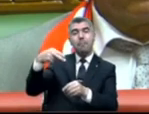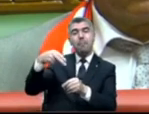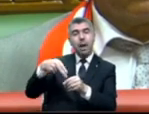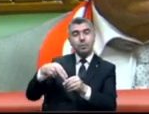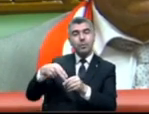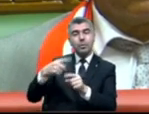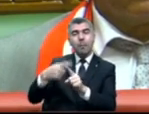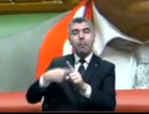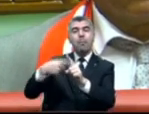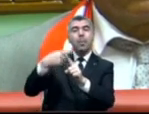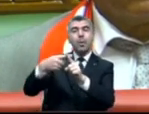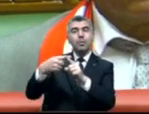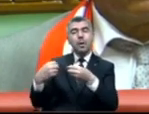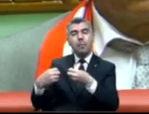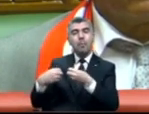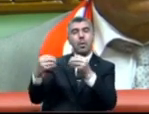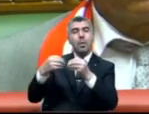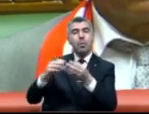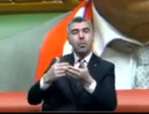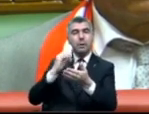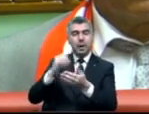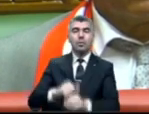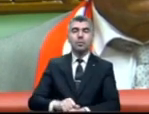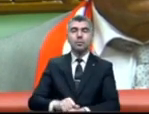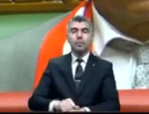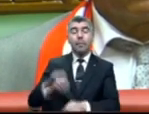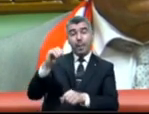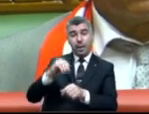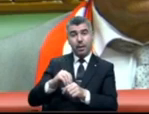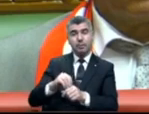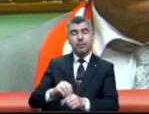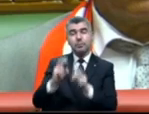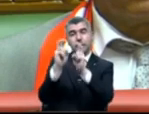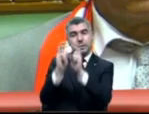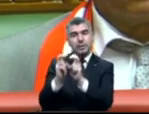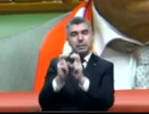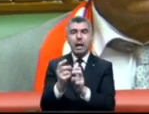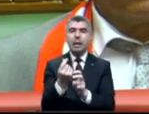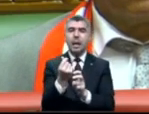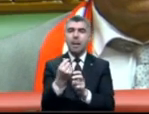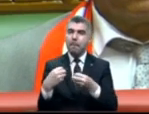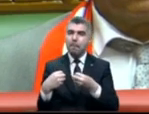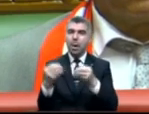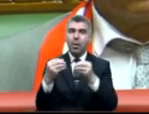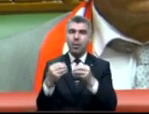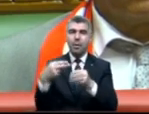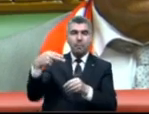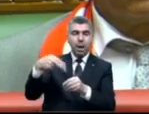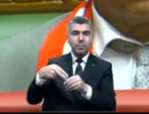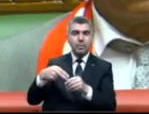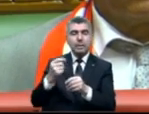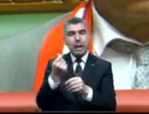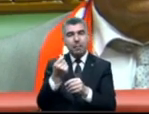مع فائض للتصدير من المنتوجات النصف المصنعة، وكذا المساهمة في تخفيض أسعار المحروقات، ما يعني أن